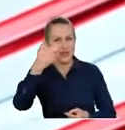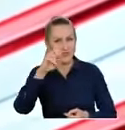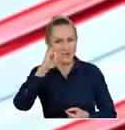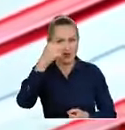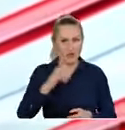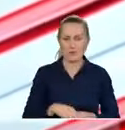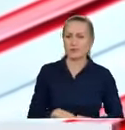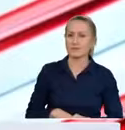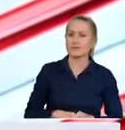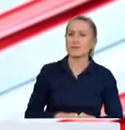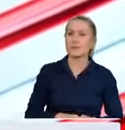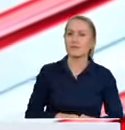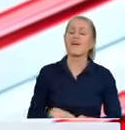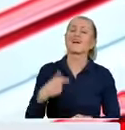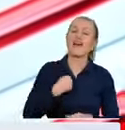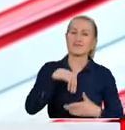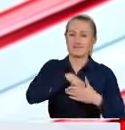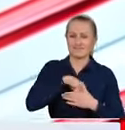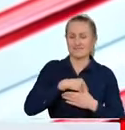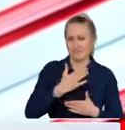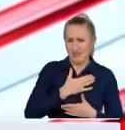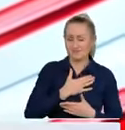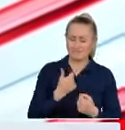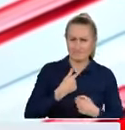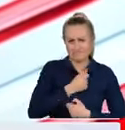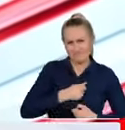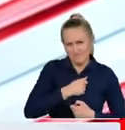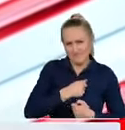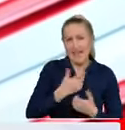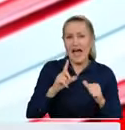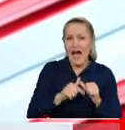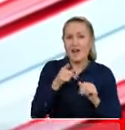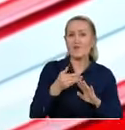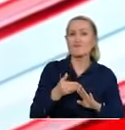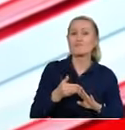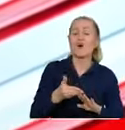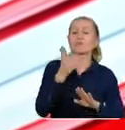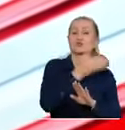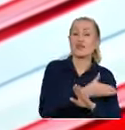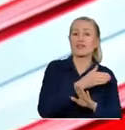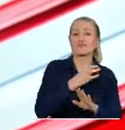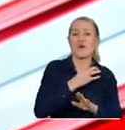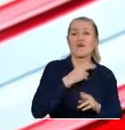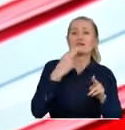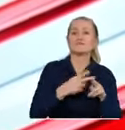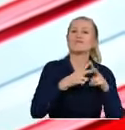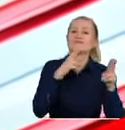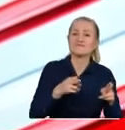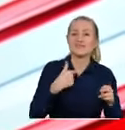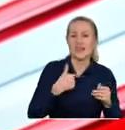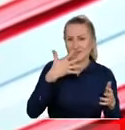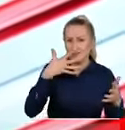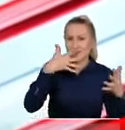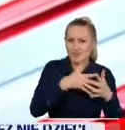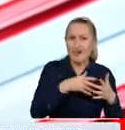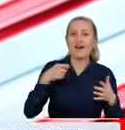No mam taką nieskrytą satysfakcję, chociaż smutną w sumie, że w poprzednim swoim bloku przewidziałem, że Jarosław Kaczyński